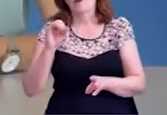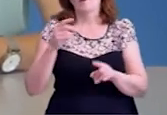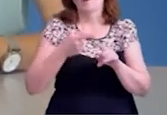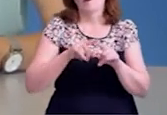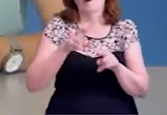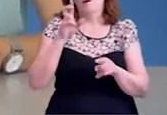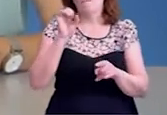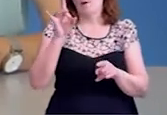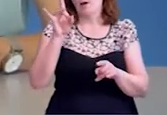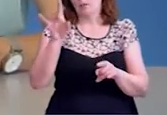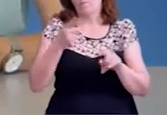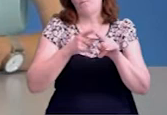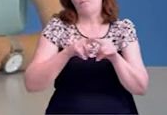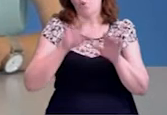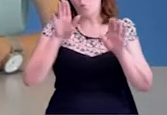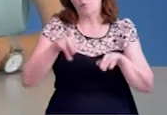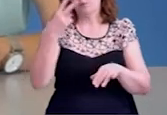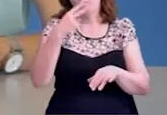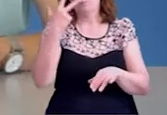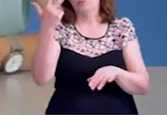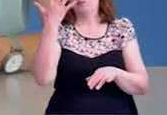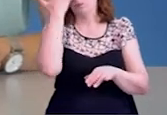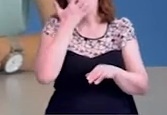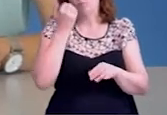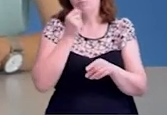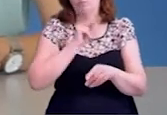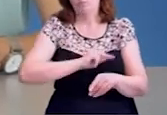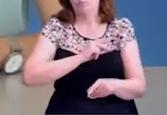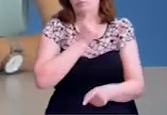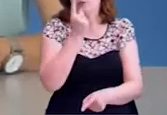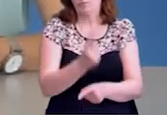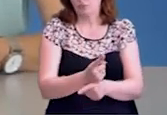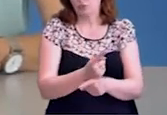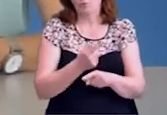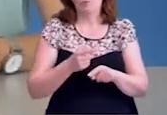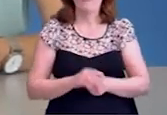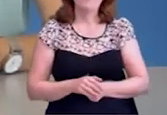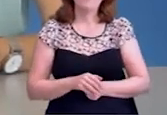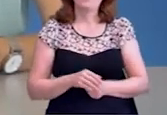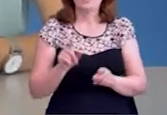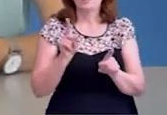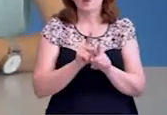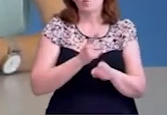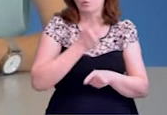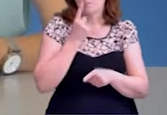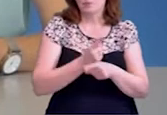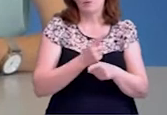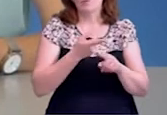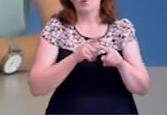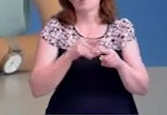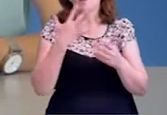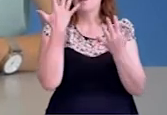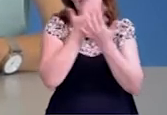після 23.00. Водночас постанова дозволяє закладам працювати на доставку продуктів без обмежень, також заборона не